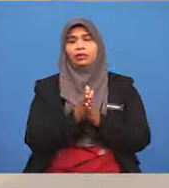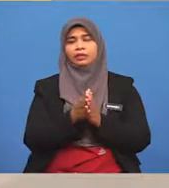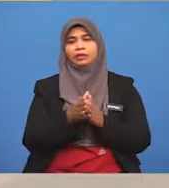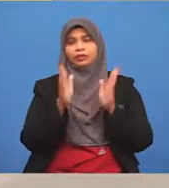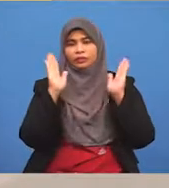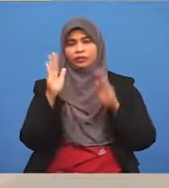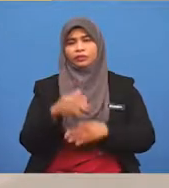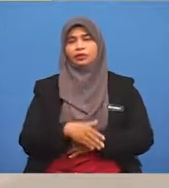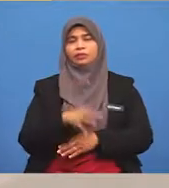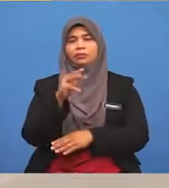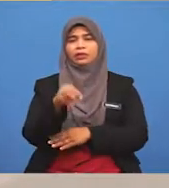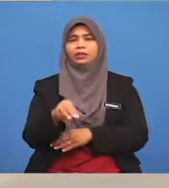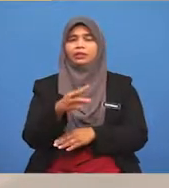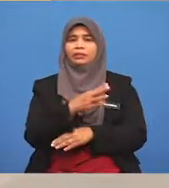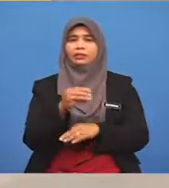dan membaca Al-Quran.